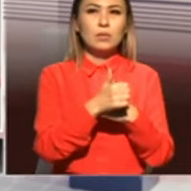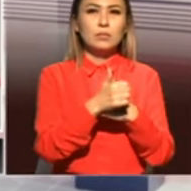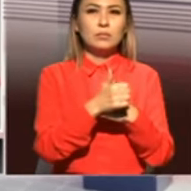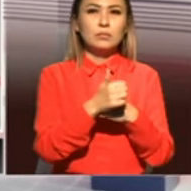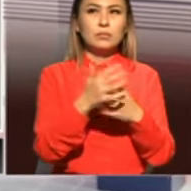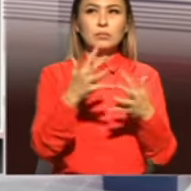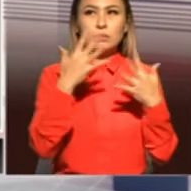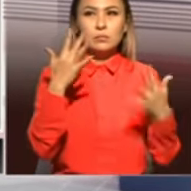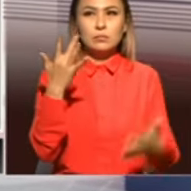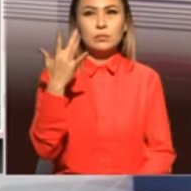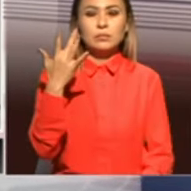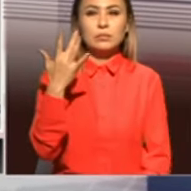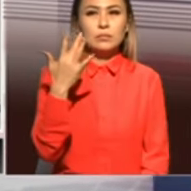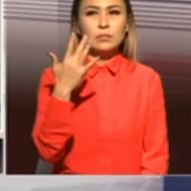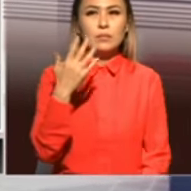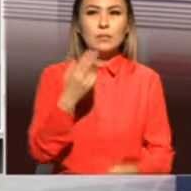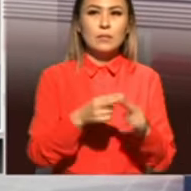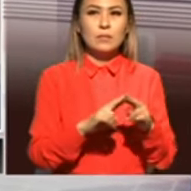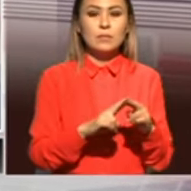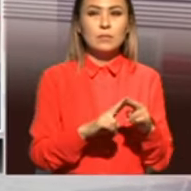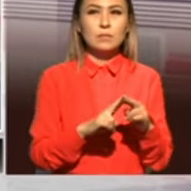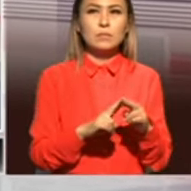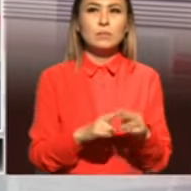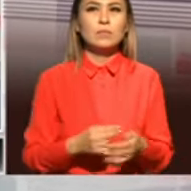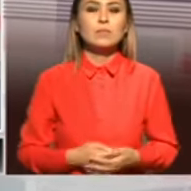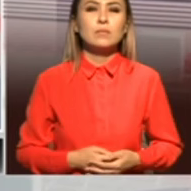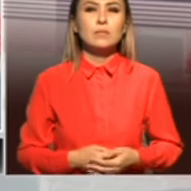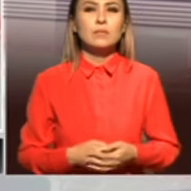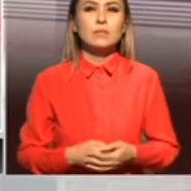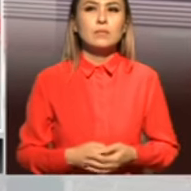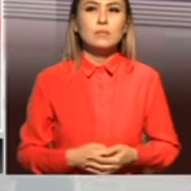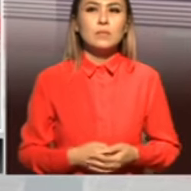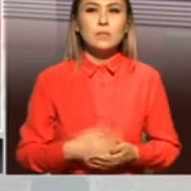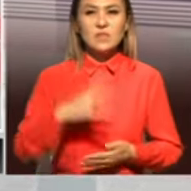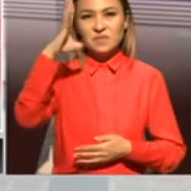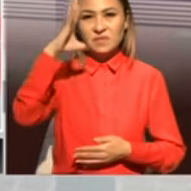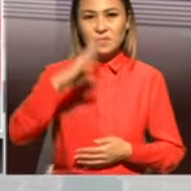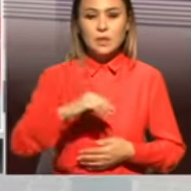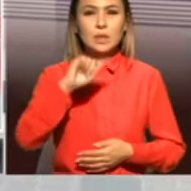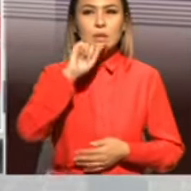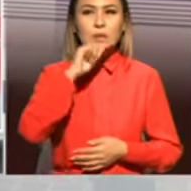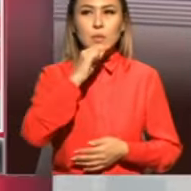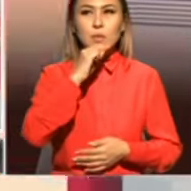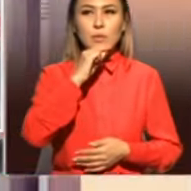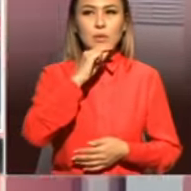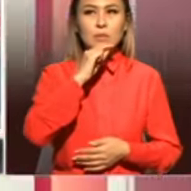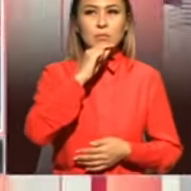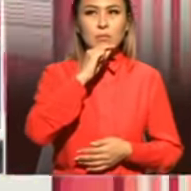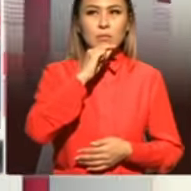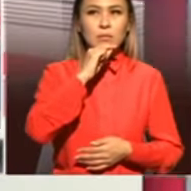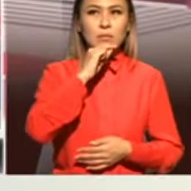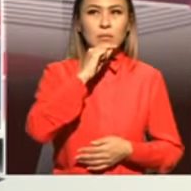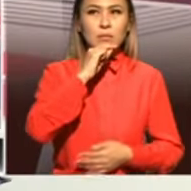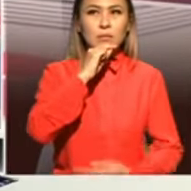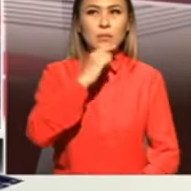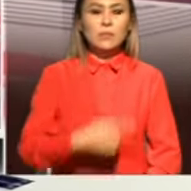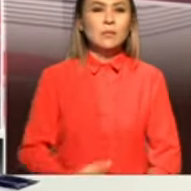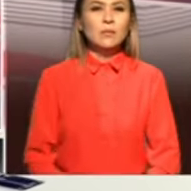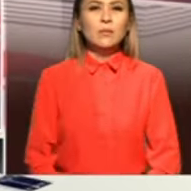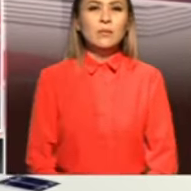қараңыздар, Нидерланд, Люксембург, Ирландия, Канада, Италия. Иә. Бірақ бұлардың енді экономикасы да жоқ, қарыз дегенде